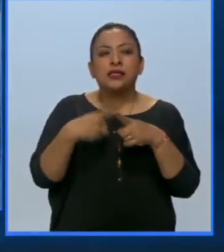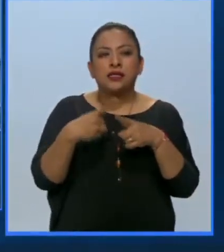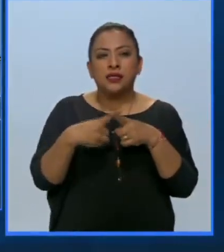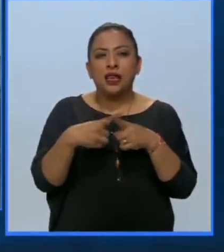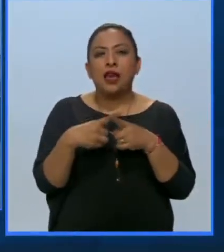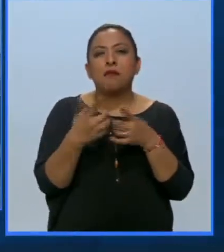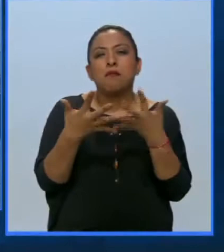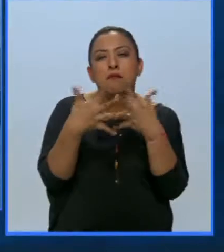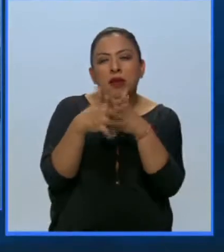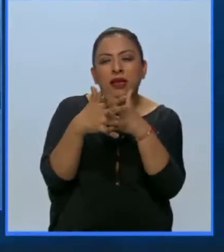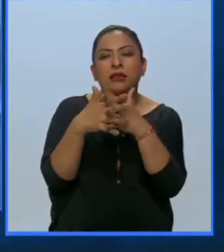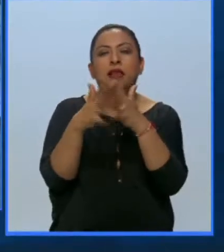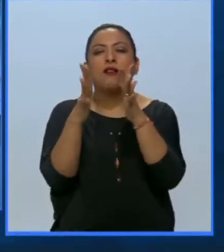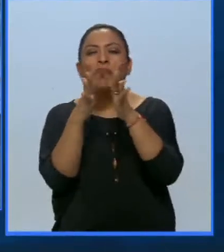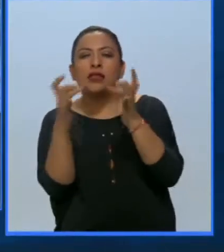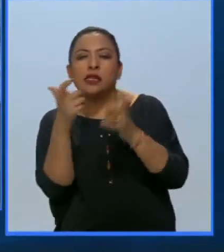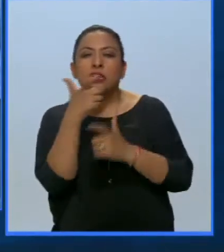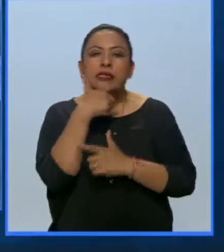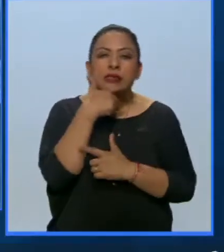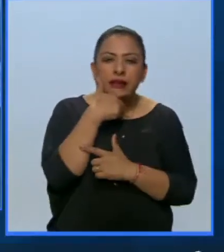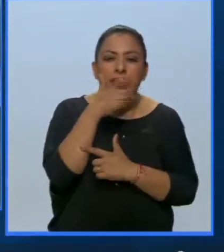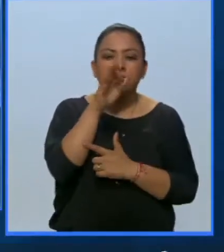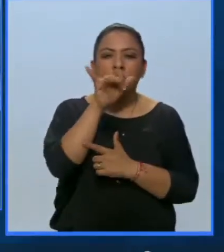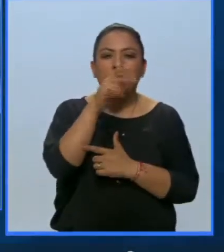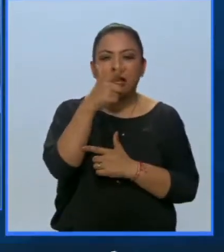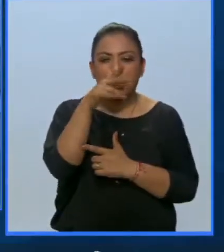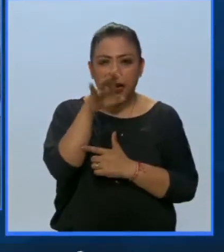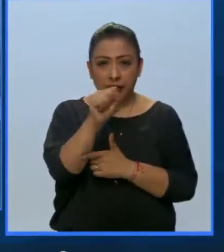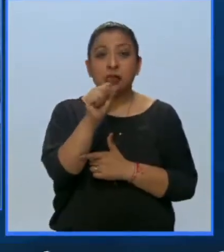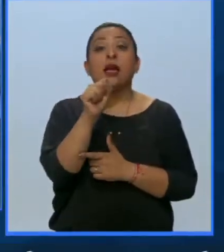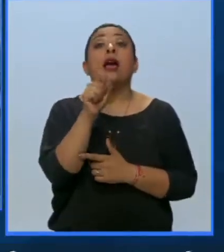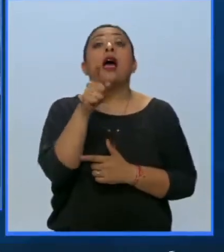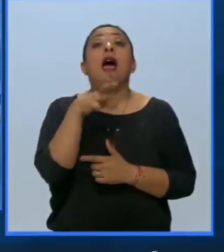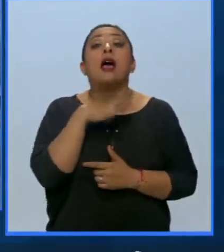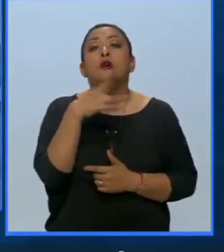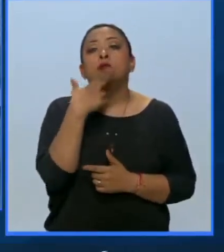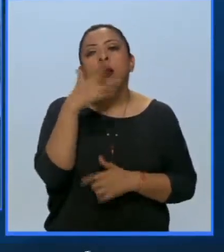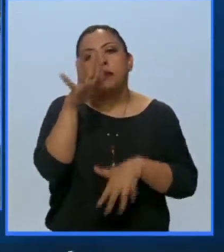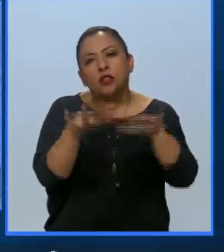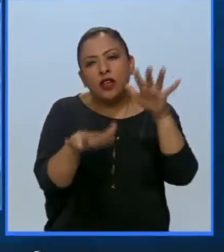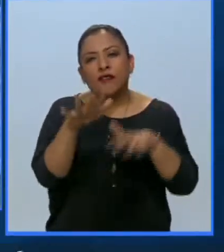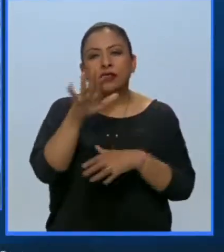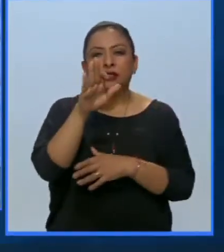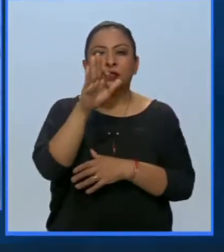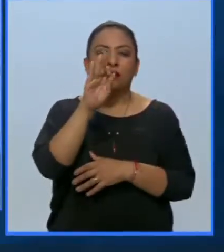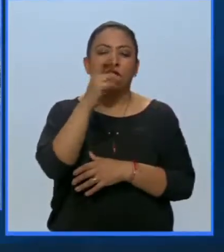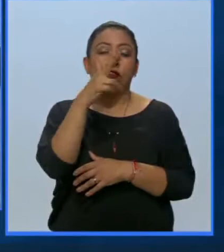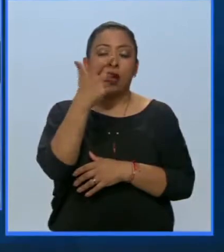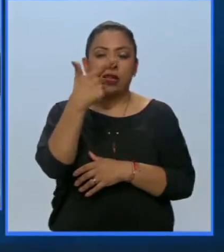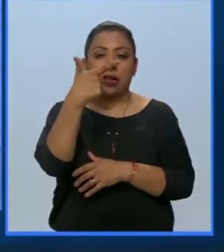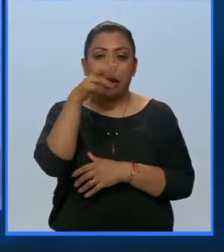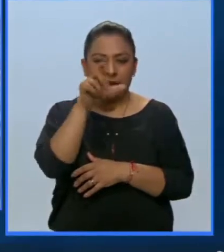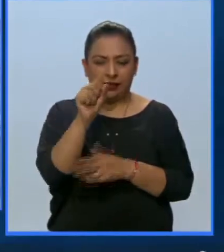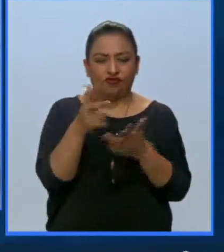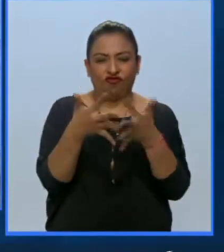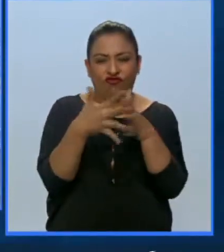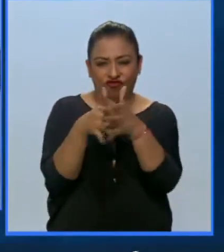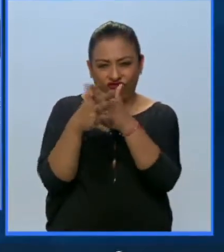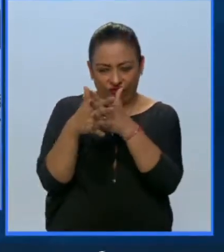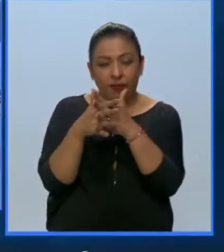c'est un mélange entre le français et l'anglais. Donc, on utilise le franglais parfois,